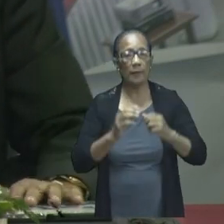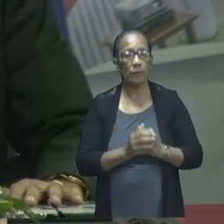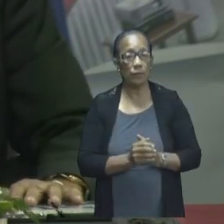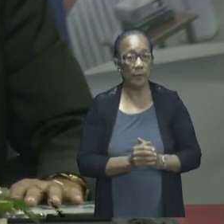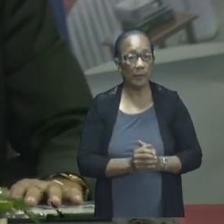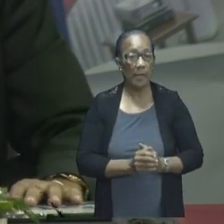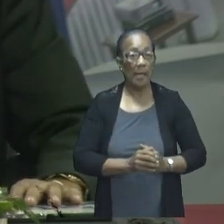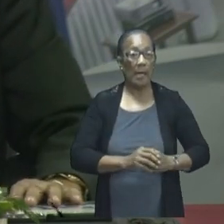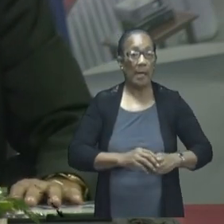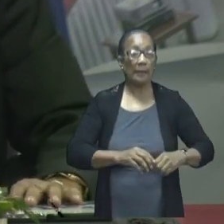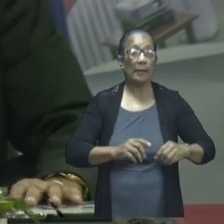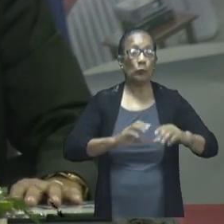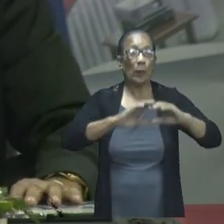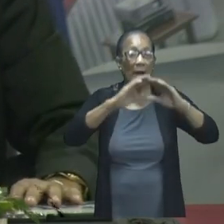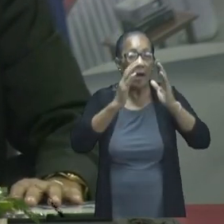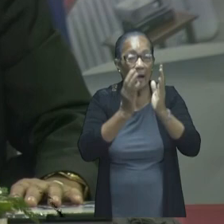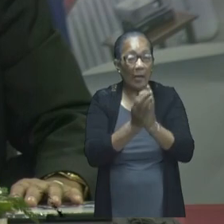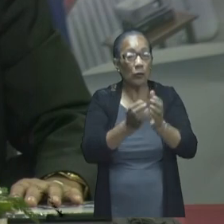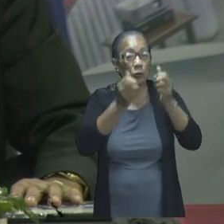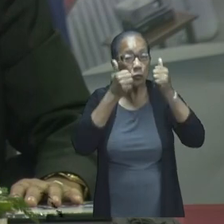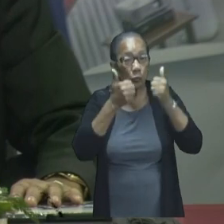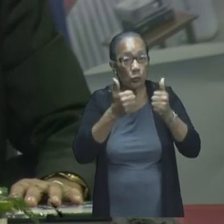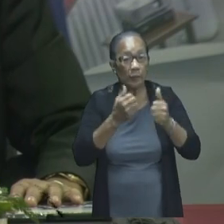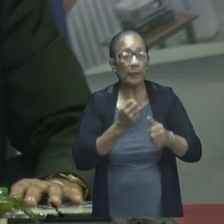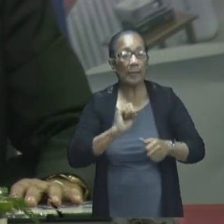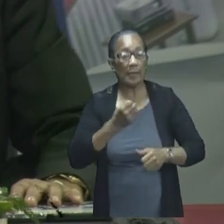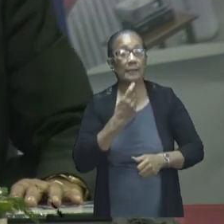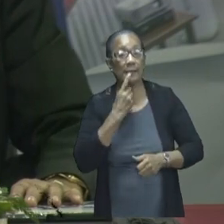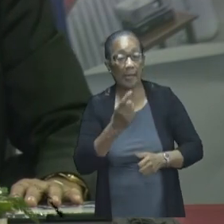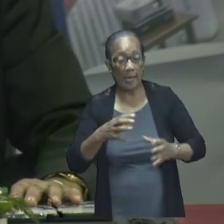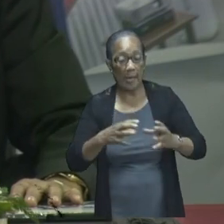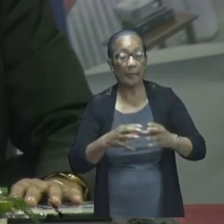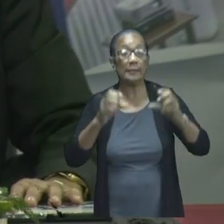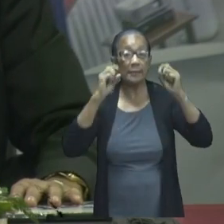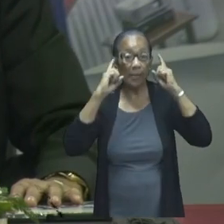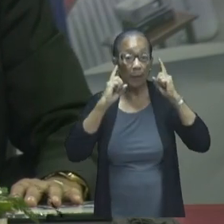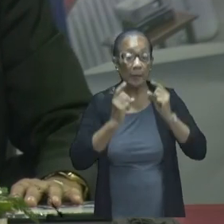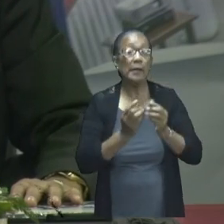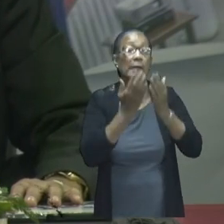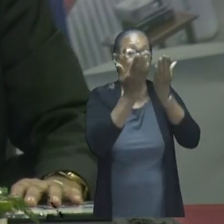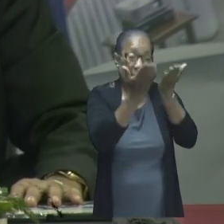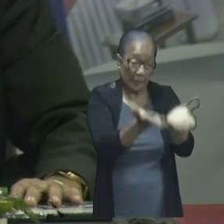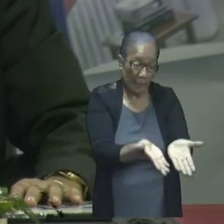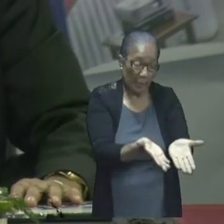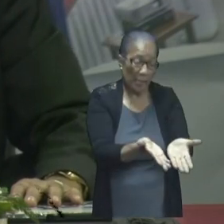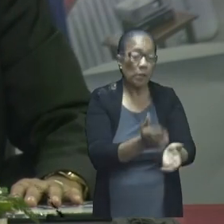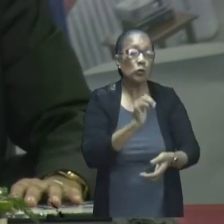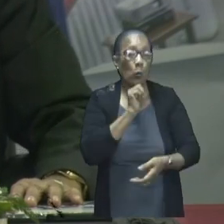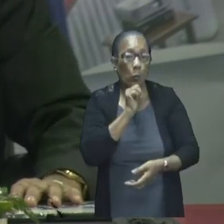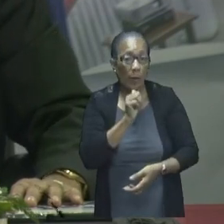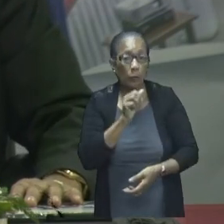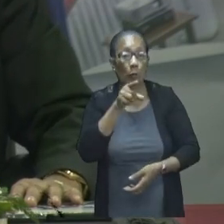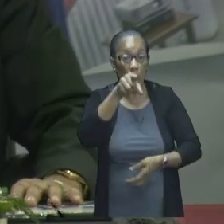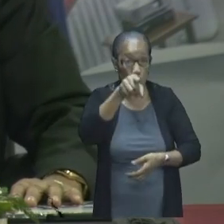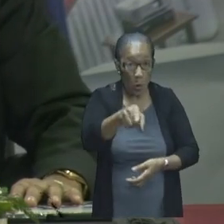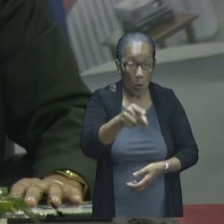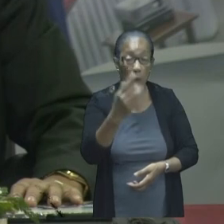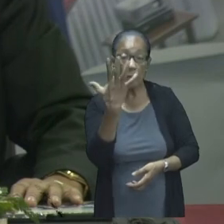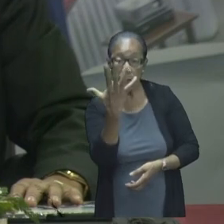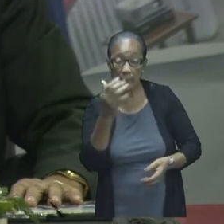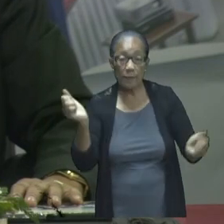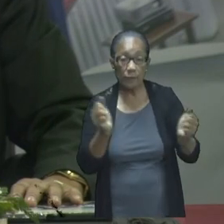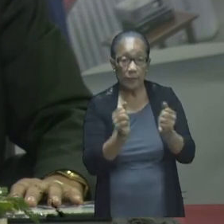facts and figures aan de samen lieve kunnen zeggen dit is hier wat voor vijf jaar geleden aan u beloofd hebben dit is die